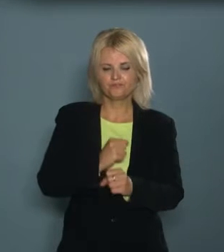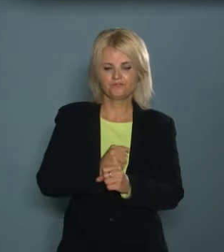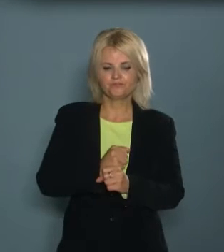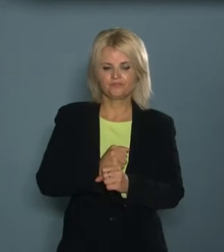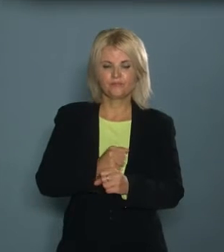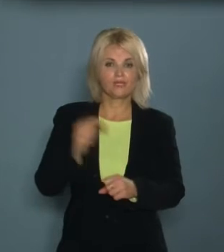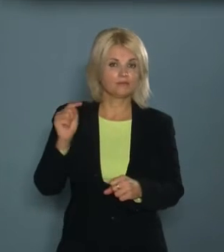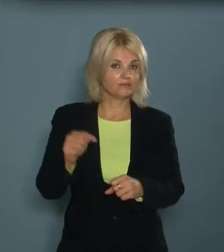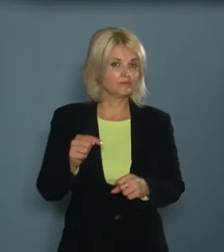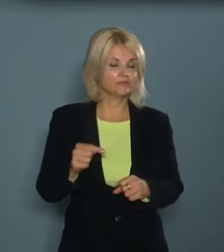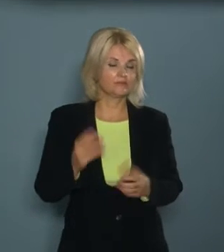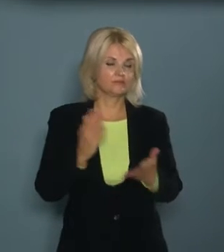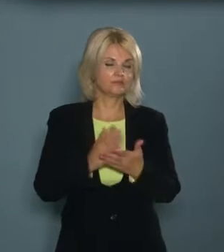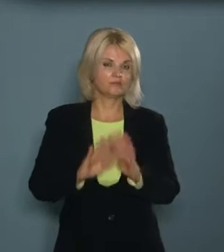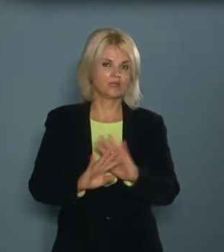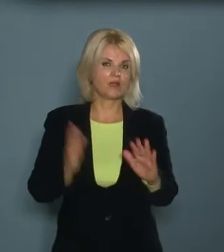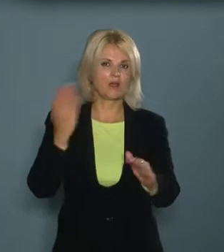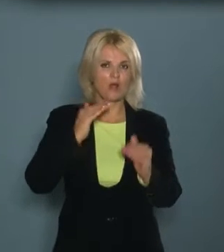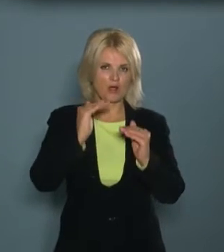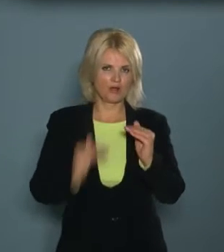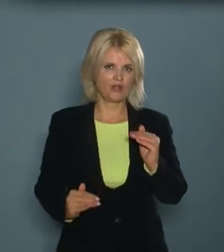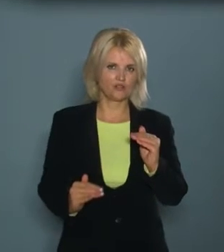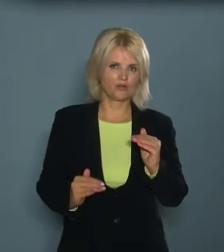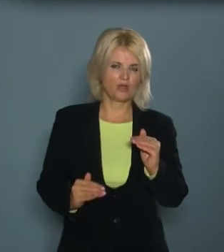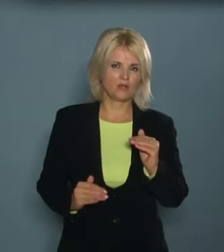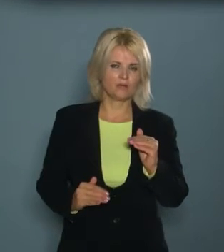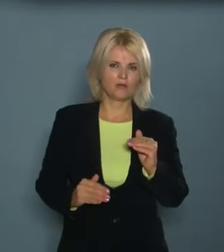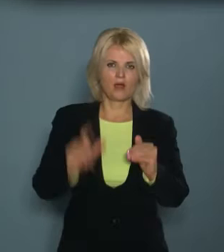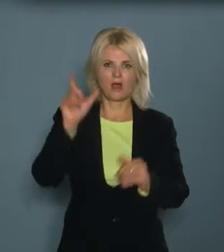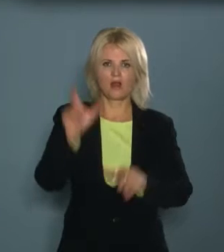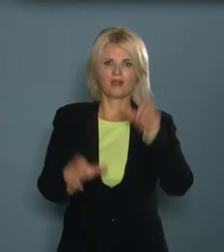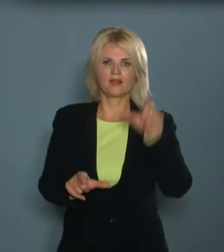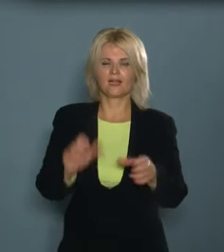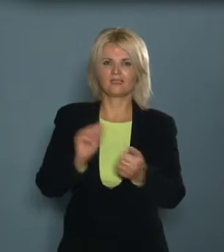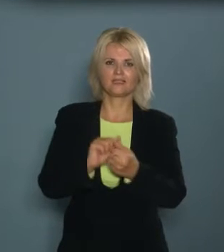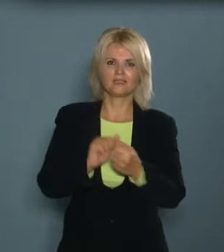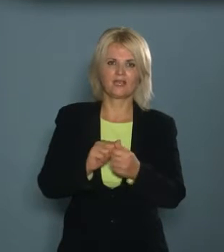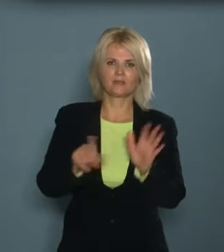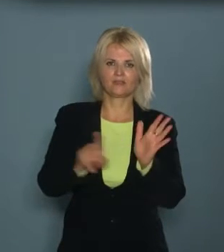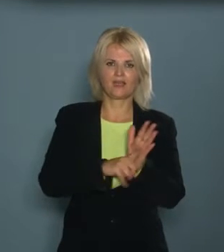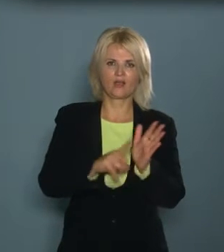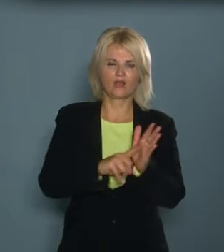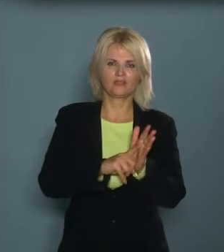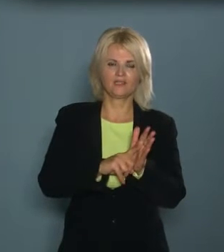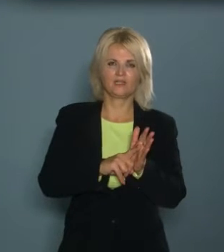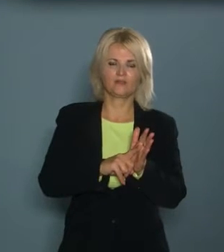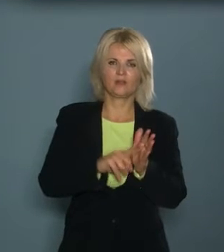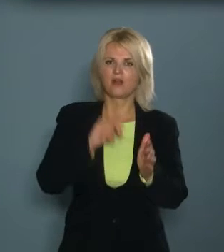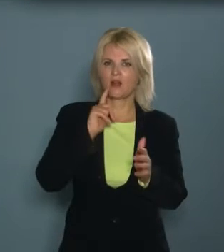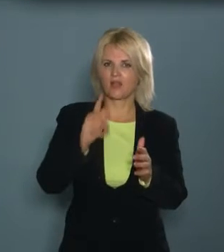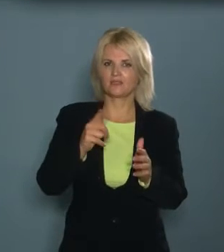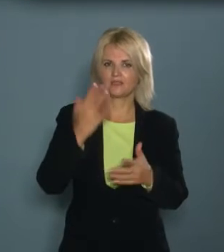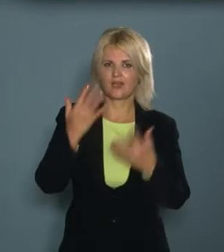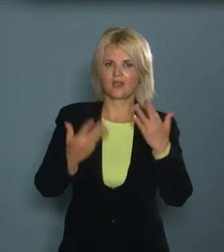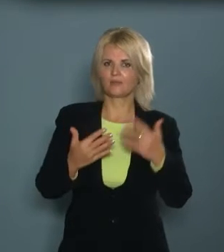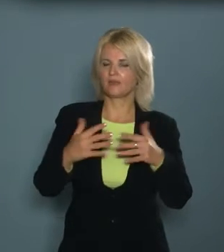mert akkor ez egy rentábilis. Ha ennél alacsonyabb, akkor az gyakorlatilag negatív és ráfizetéses, és ezt így